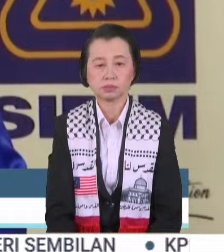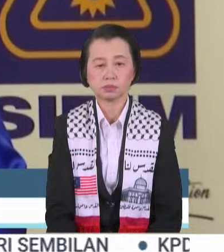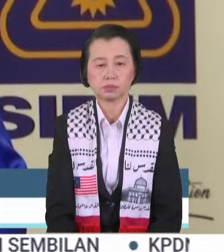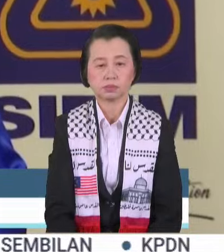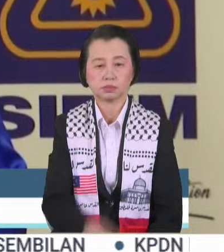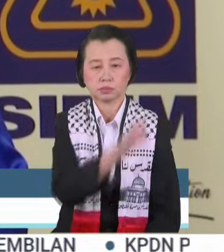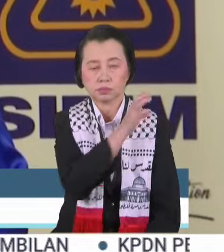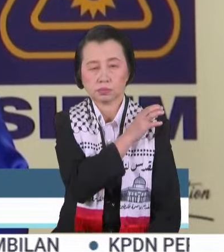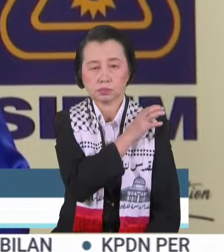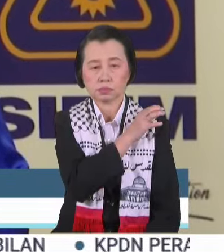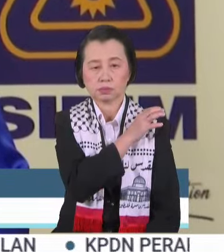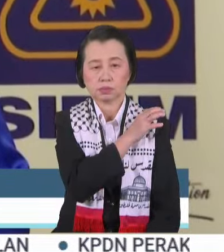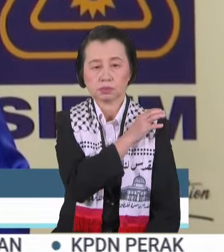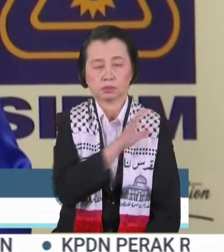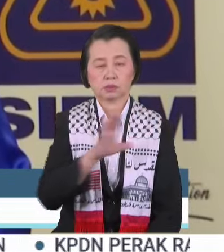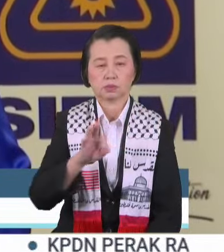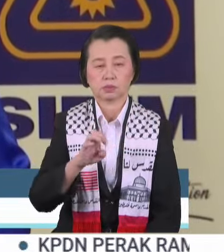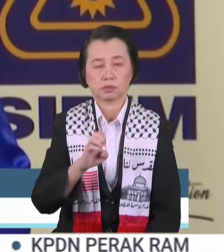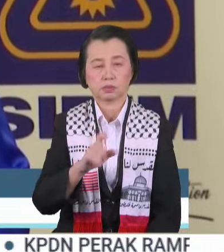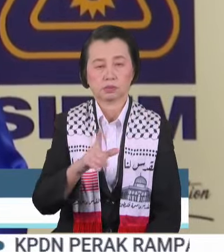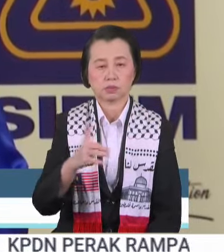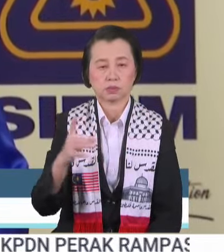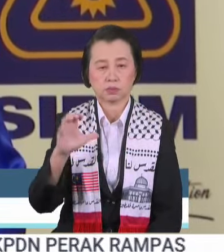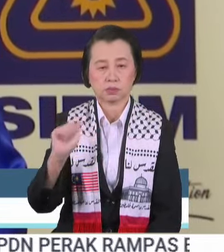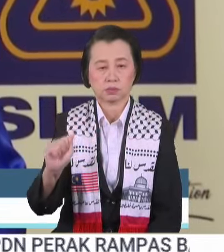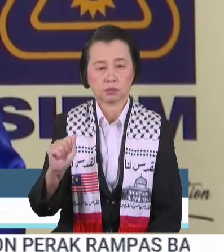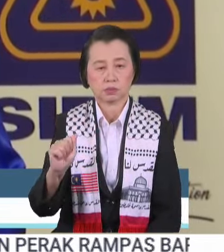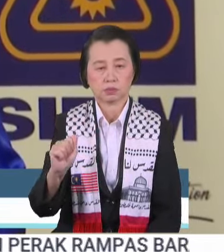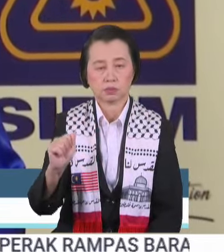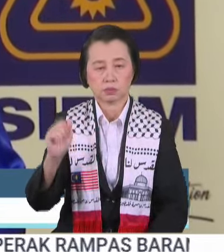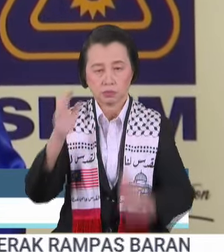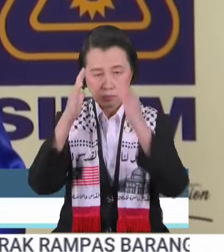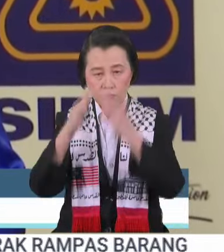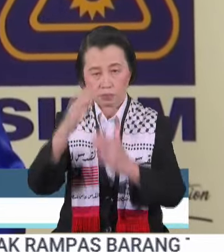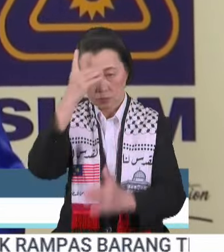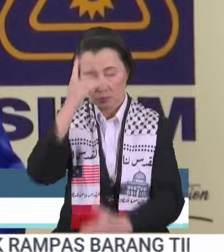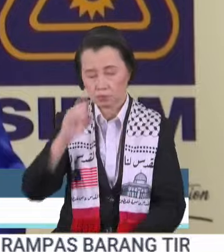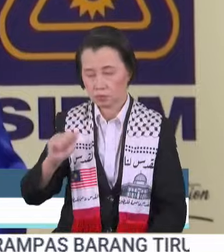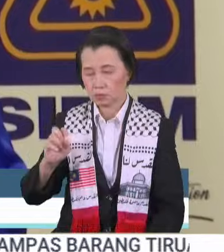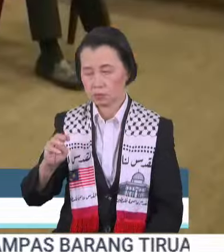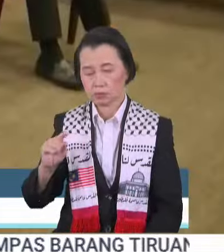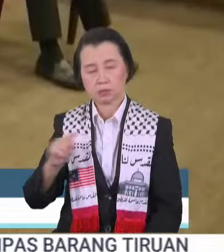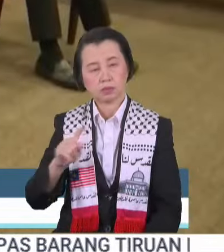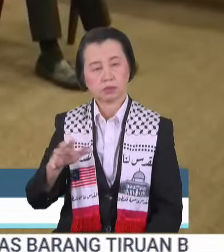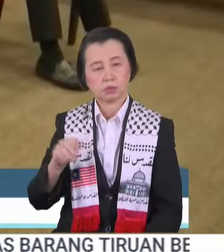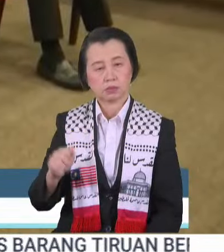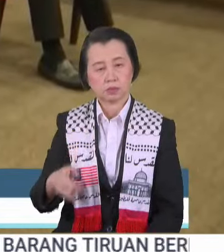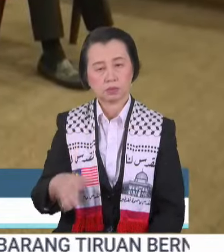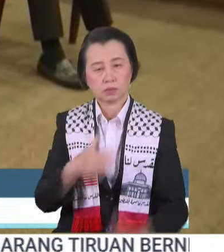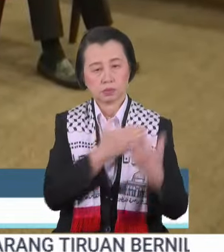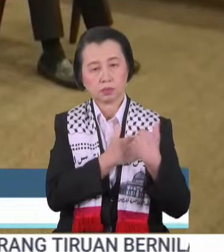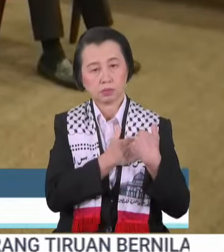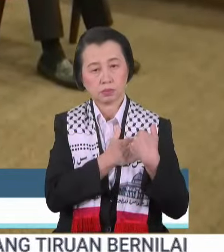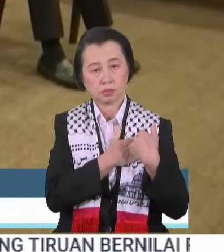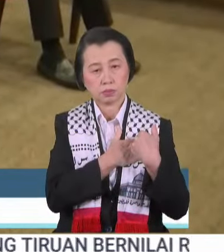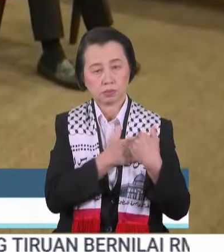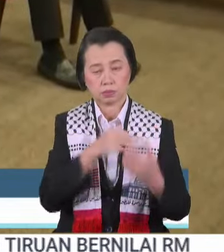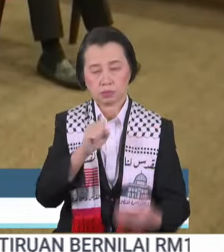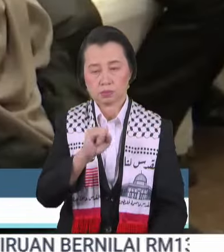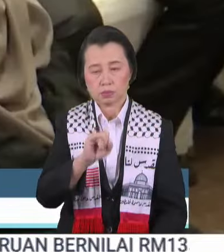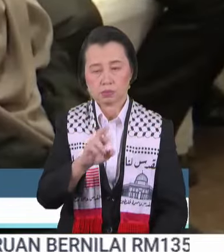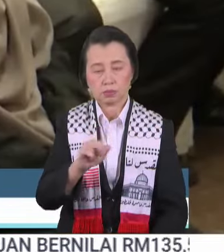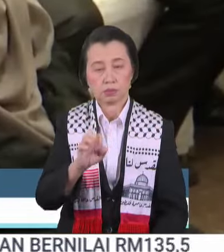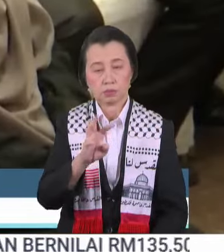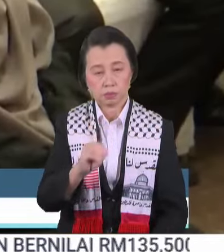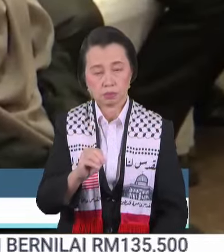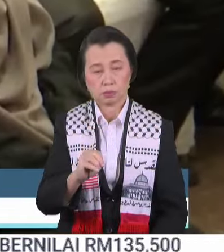Menurut Pengerusi Hal Ehwal Felda, Koperasi dan Usahawan Negeri Pahang, Dato' Amiza Abu Adam, peranan yang digerakkan Sirim dan Muib